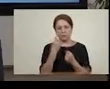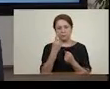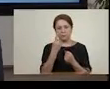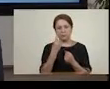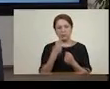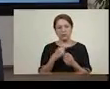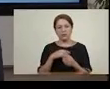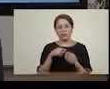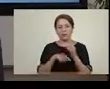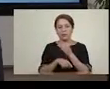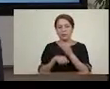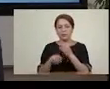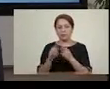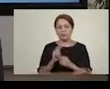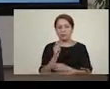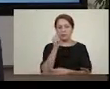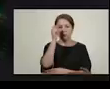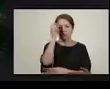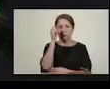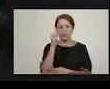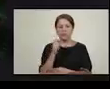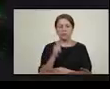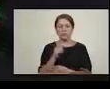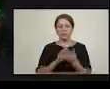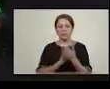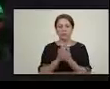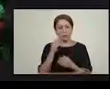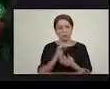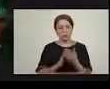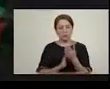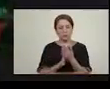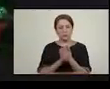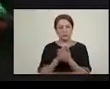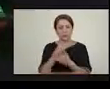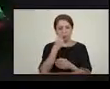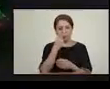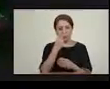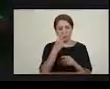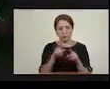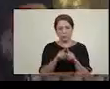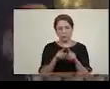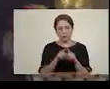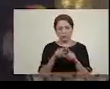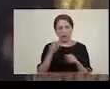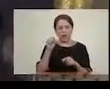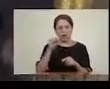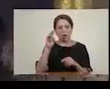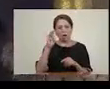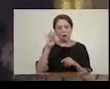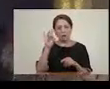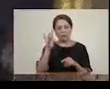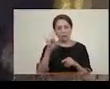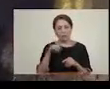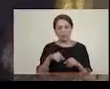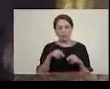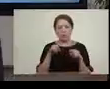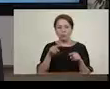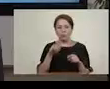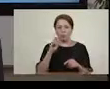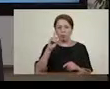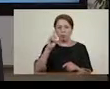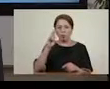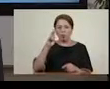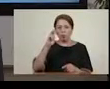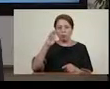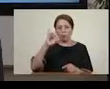ildizli, bo'ylari baland o'simlik. Ikkinchisi esa, mana ko'rib turganingizdek, anor, ya'ni bu butalarga